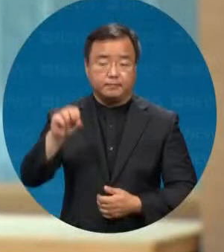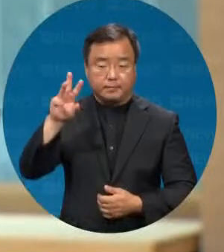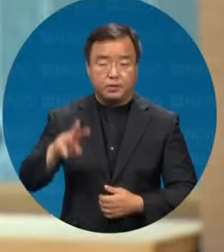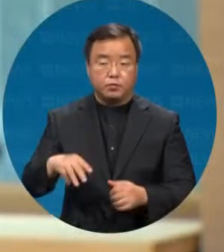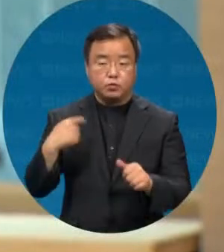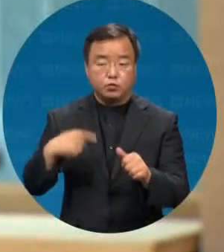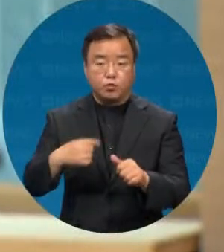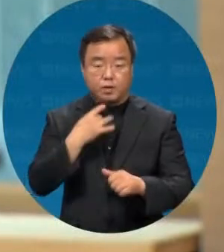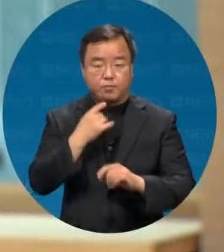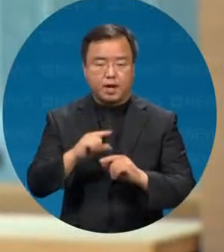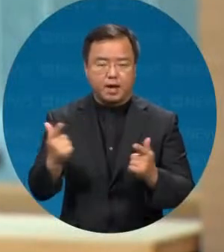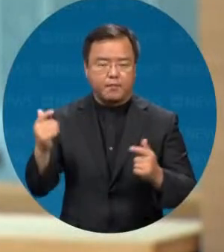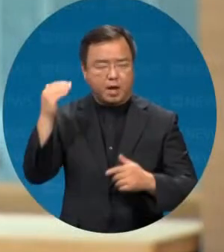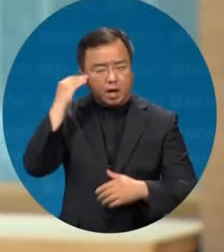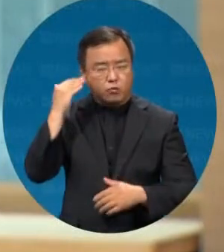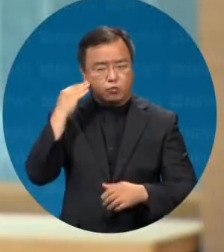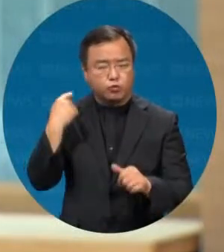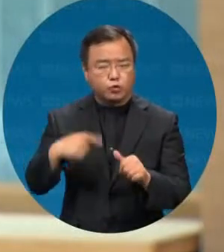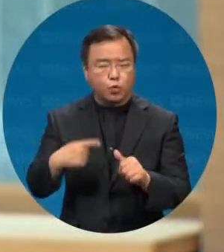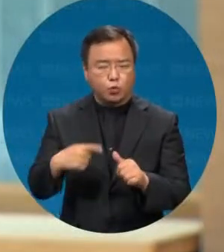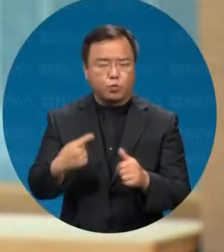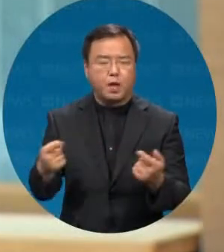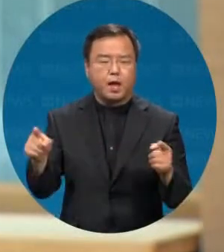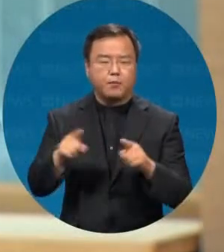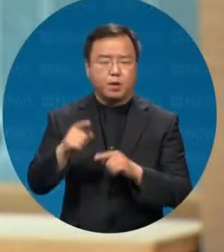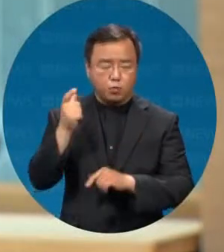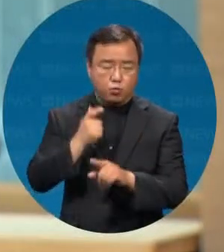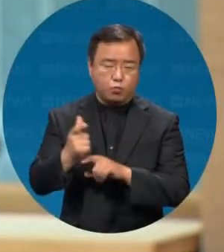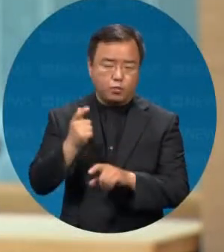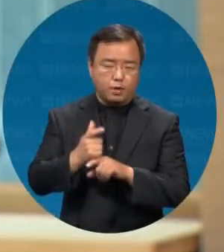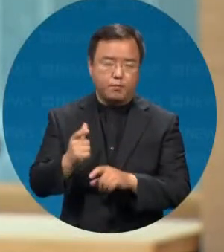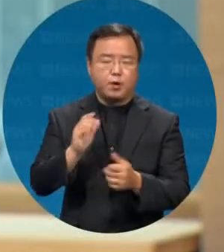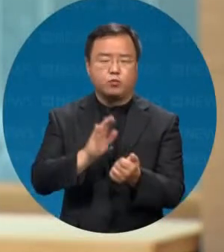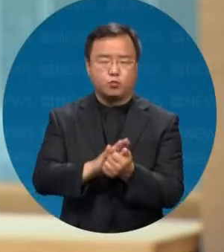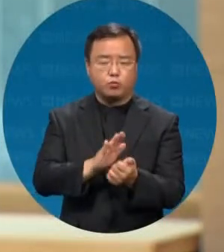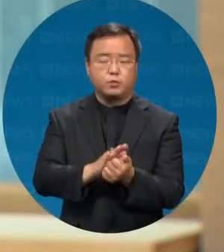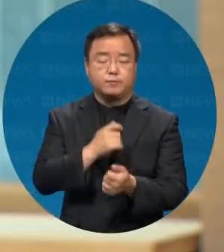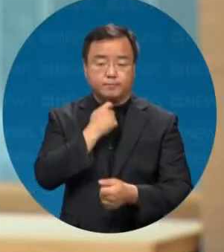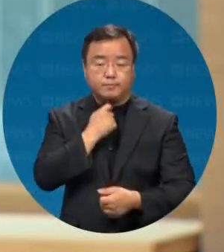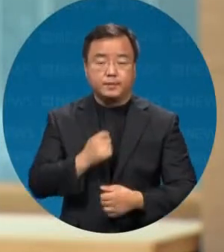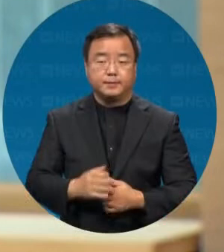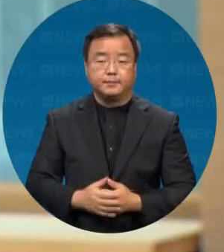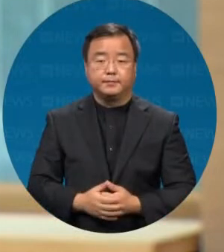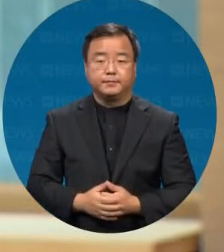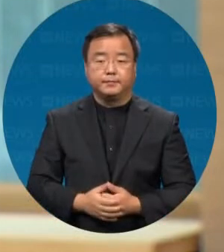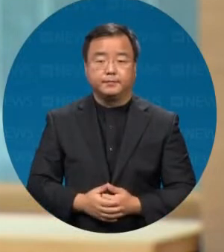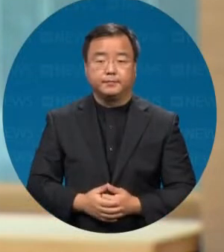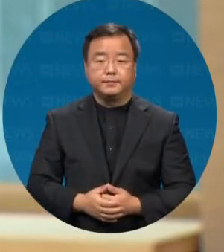광주교육뿐만 아니라 대한민국 교육도 함께 고민하는 그래서 보탬이 되는 사람 되도록 하겠습니다.